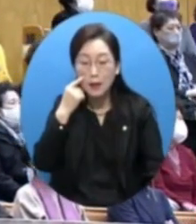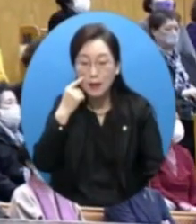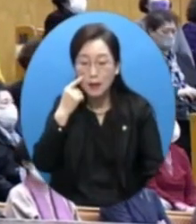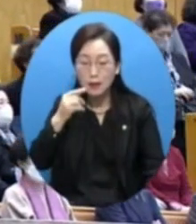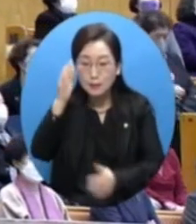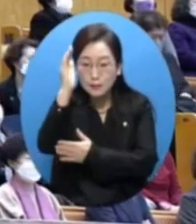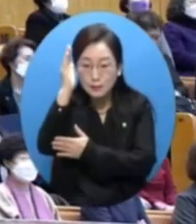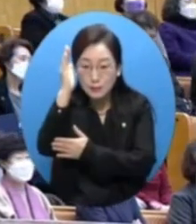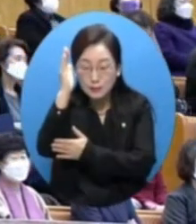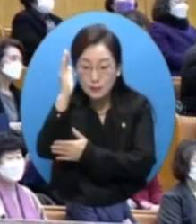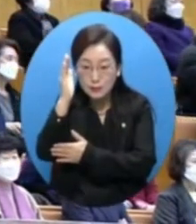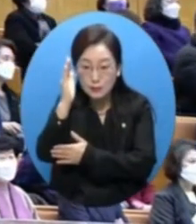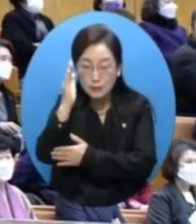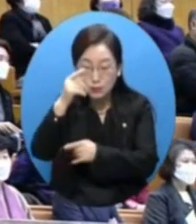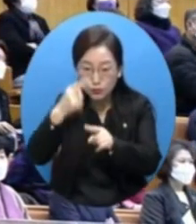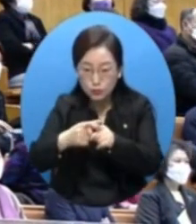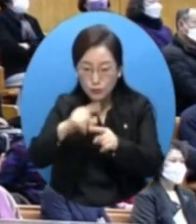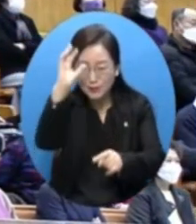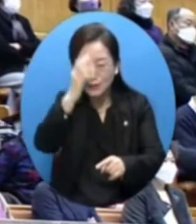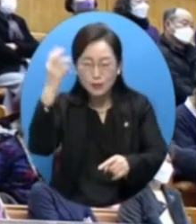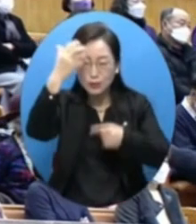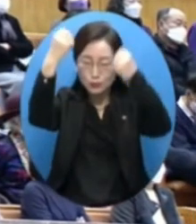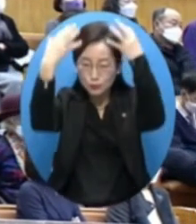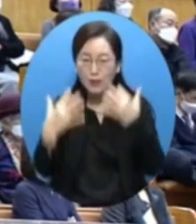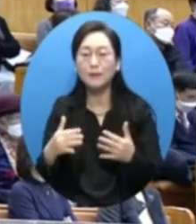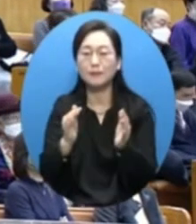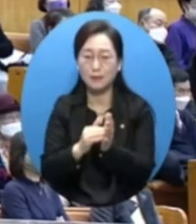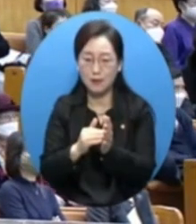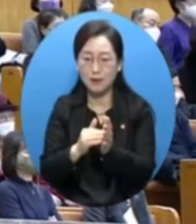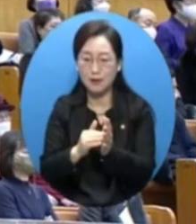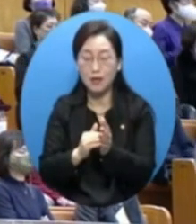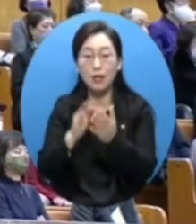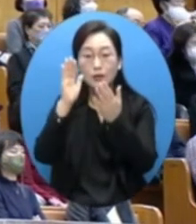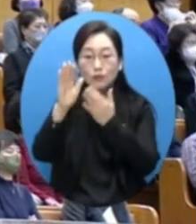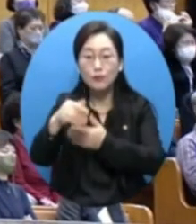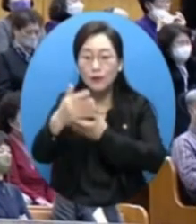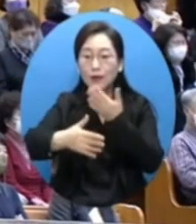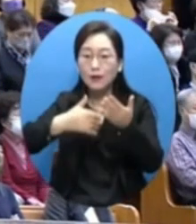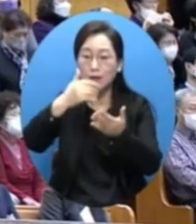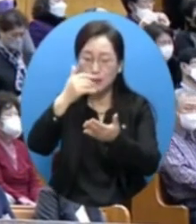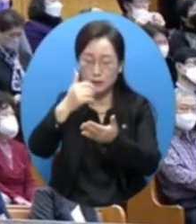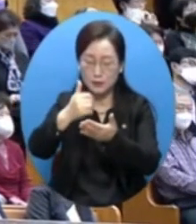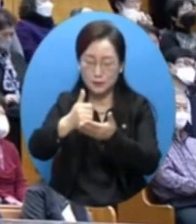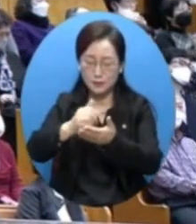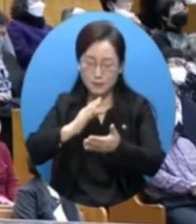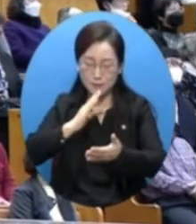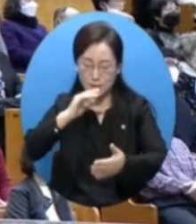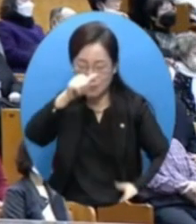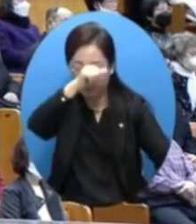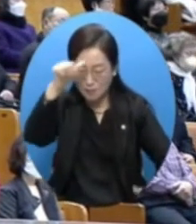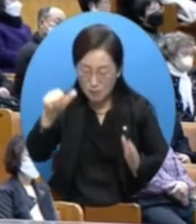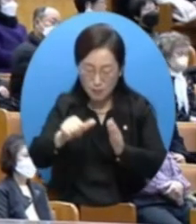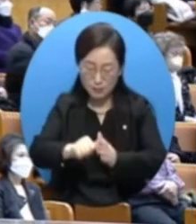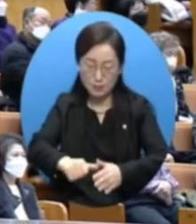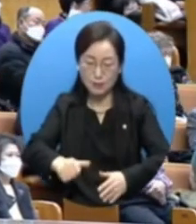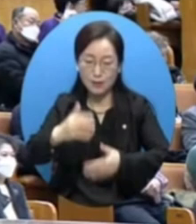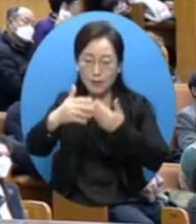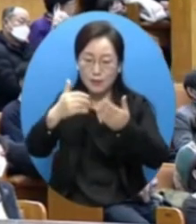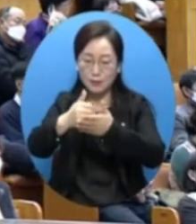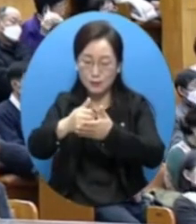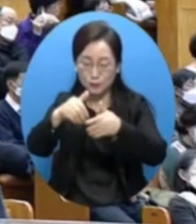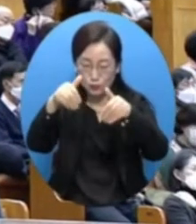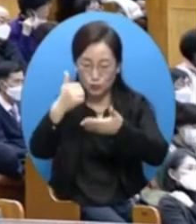참석했다가 성령세례 받았습니다 그 후로 하나님의 일생을 바치고 헌신해서 1999년